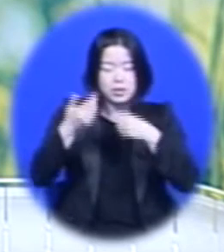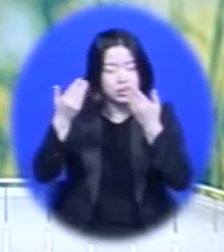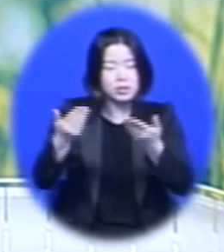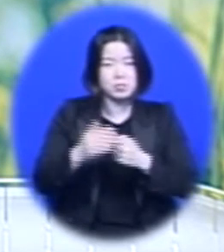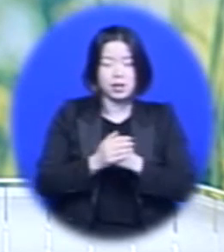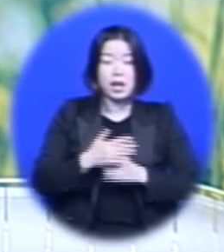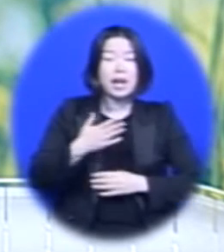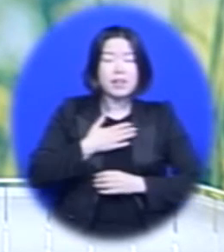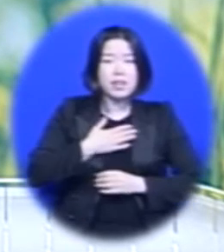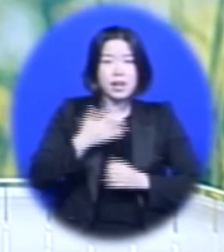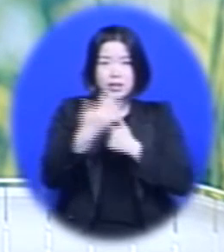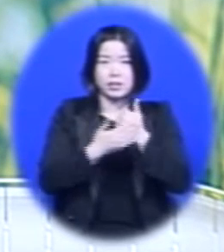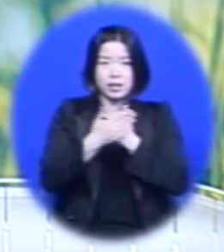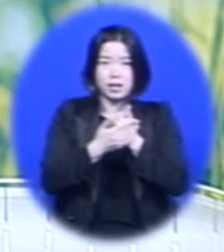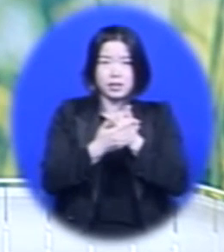내 은혜가